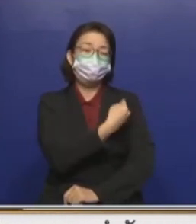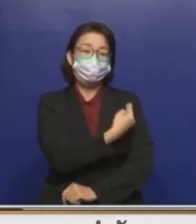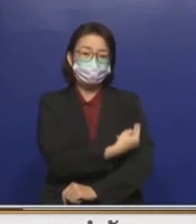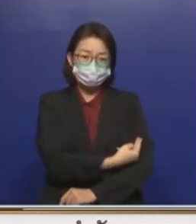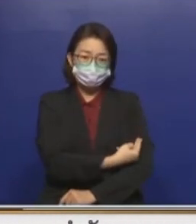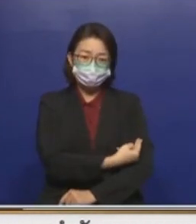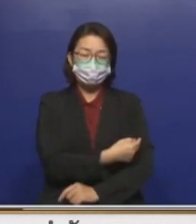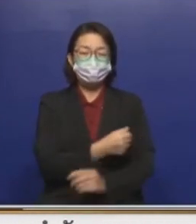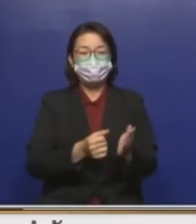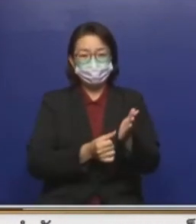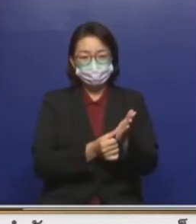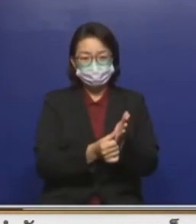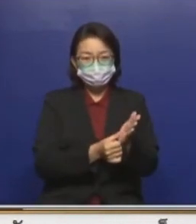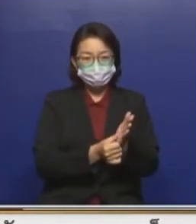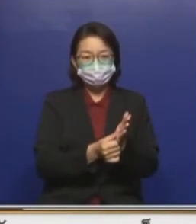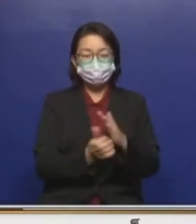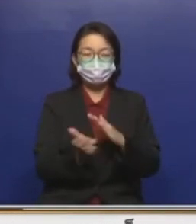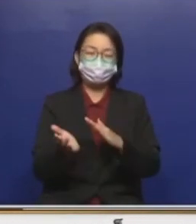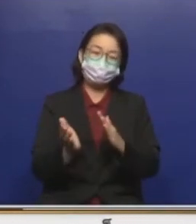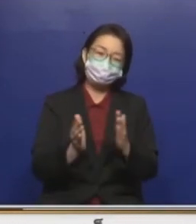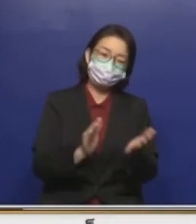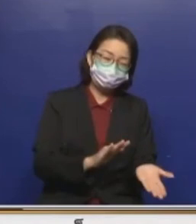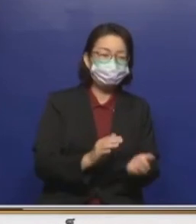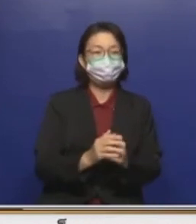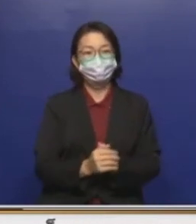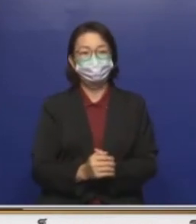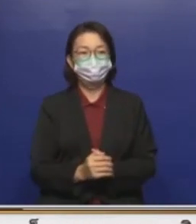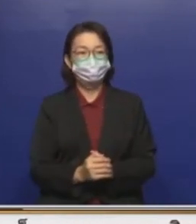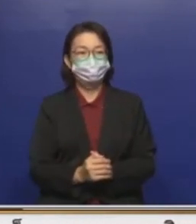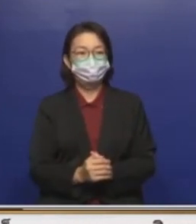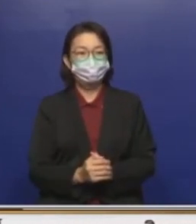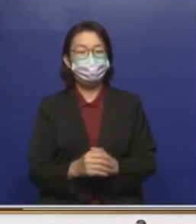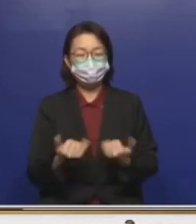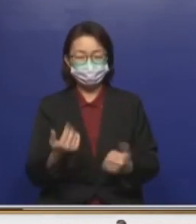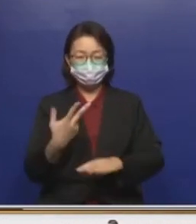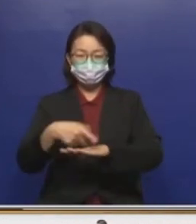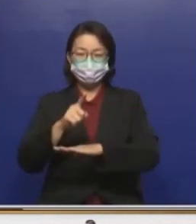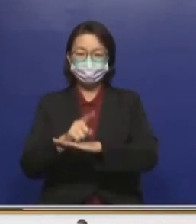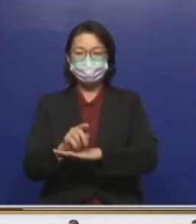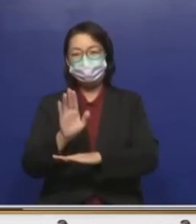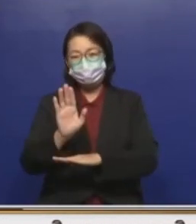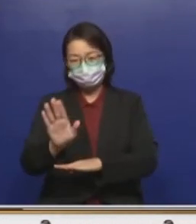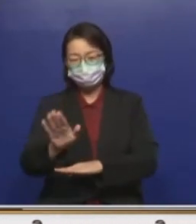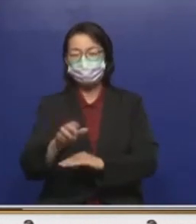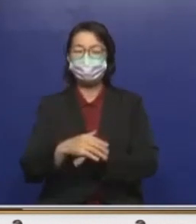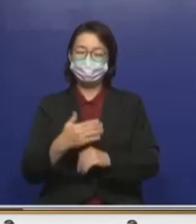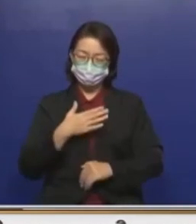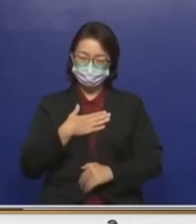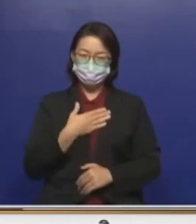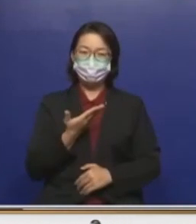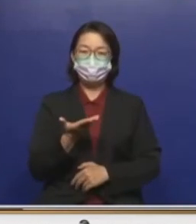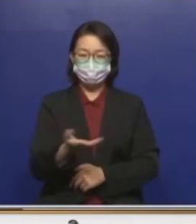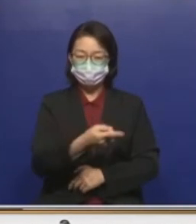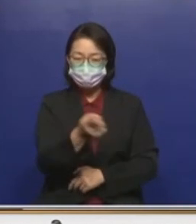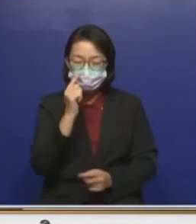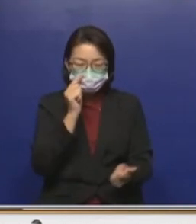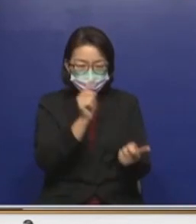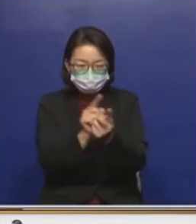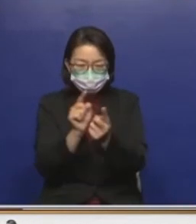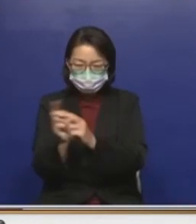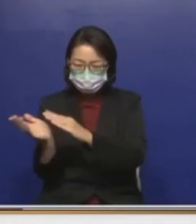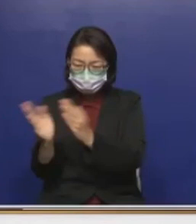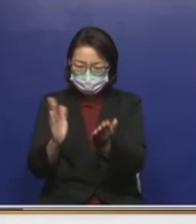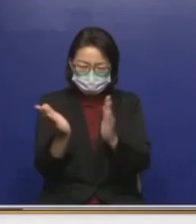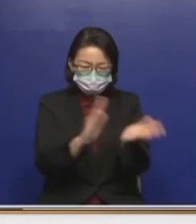หาได้อย่างล้มเหลวท่านประธานคะดิฉันขอเรียนว่าที่ความล้มเหลวมันเกิดขึ้นในทุกเรื่